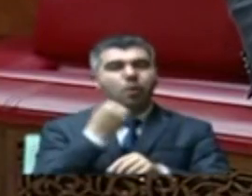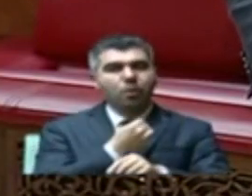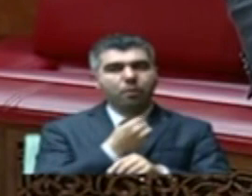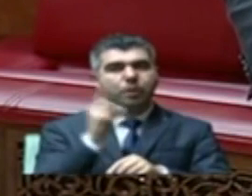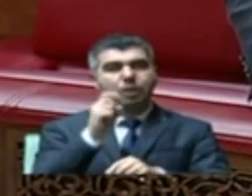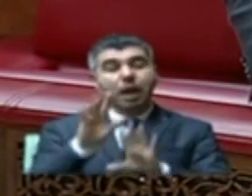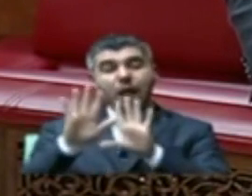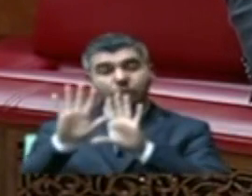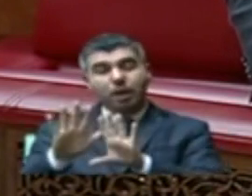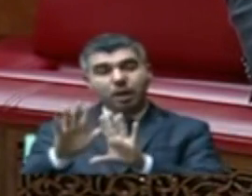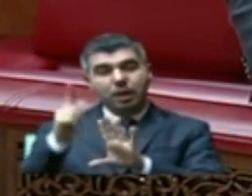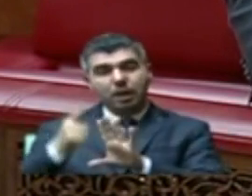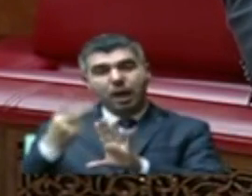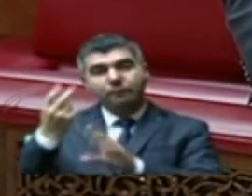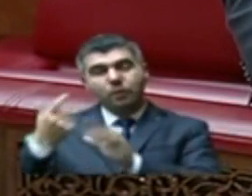شهر أكتوبر